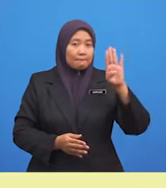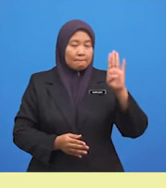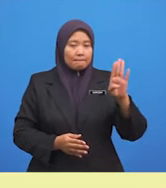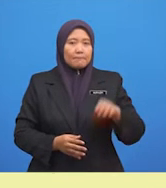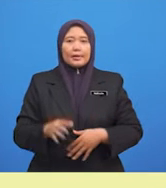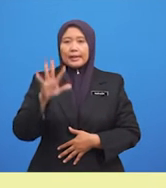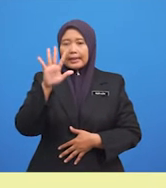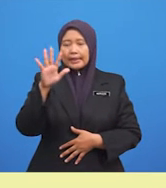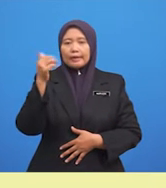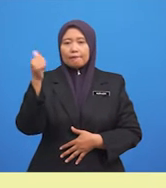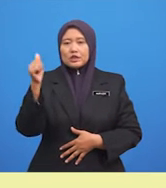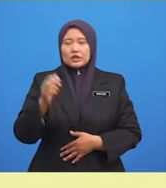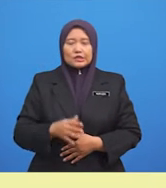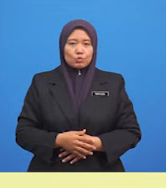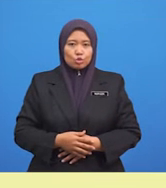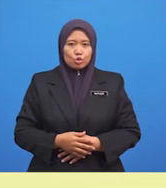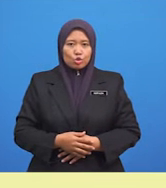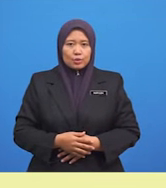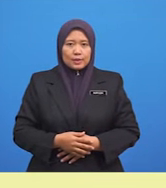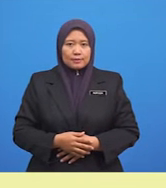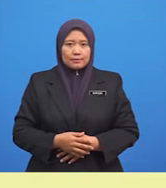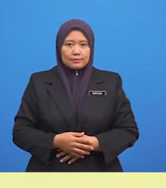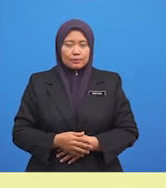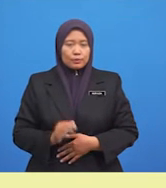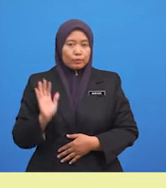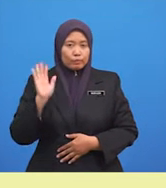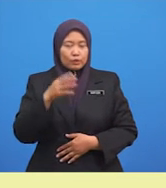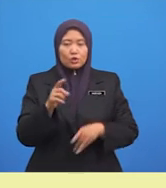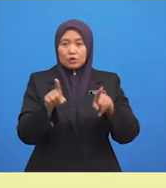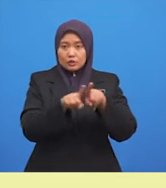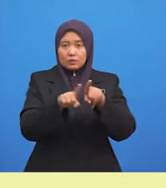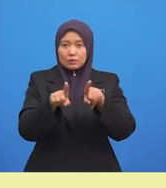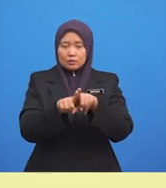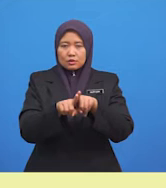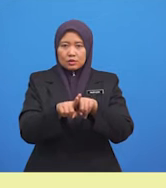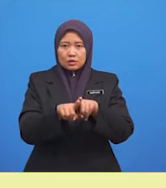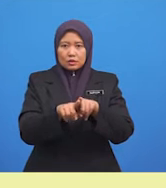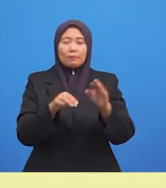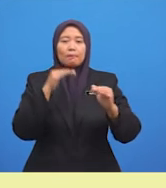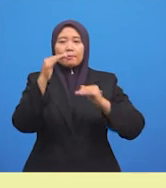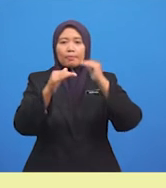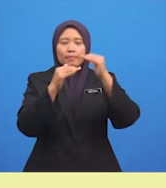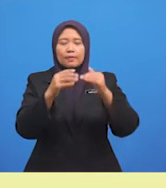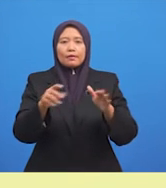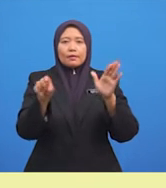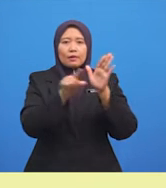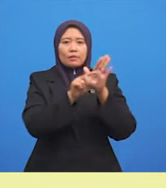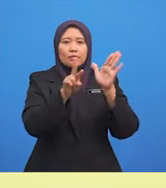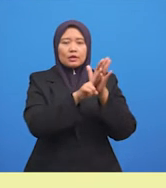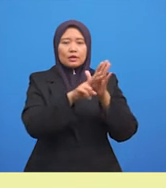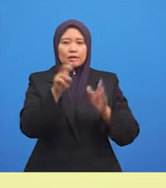set B ialah 5 dan 10. Mari kita sama-sama membina gambar rajah